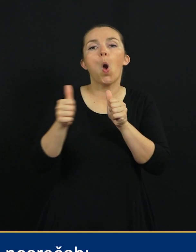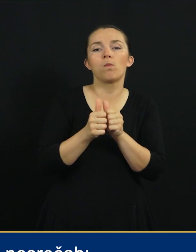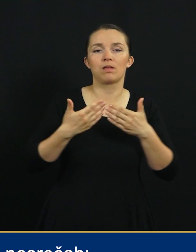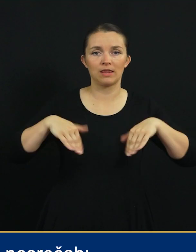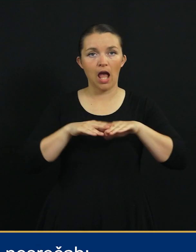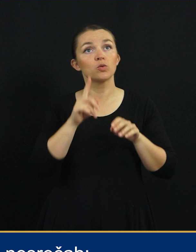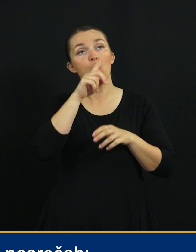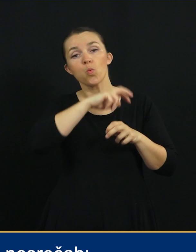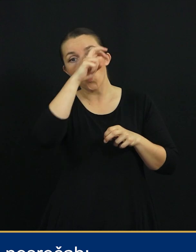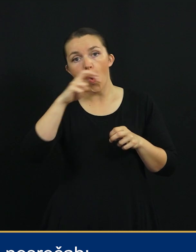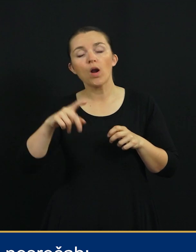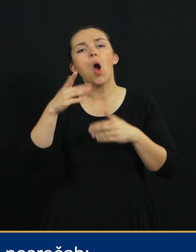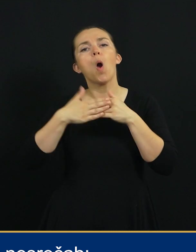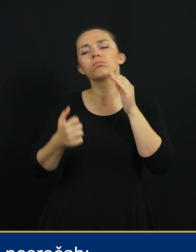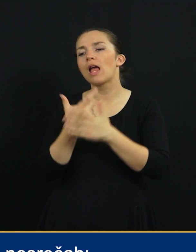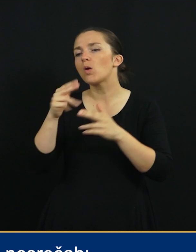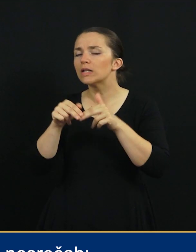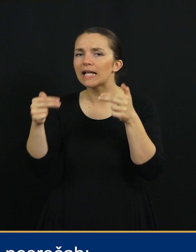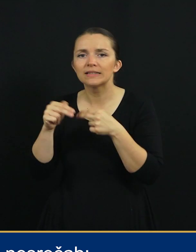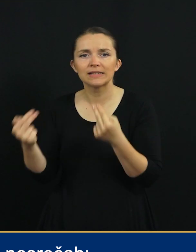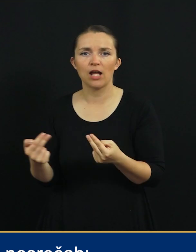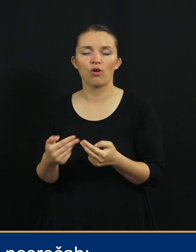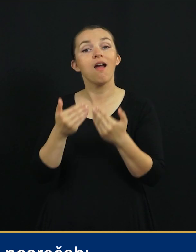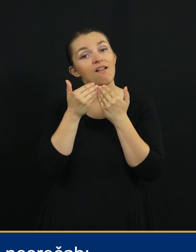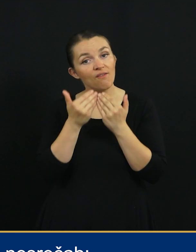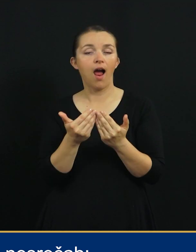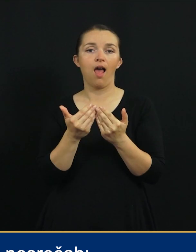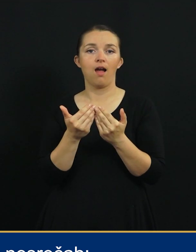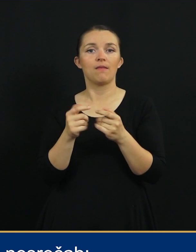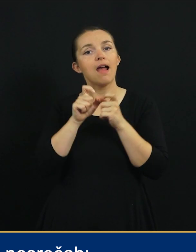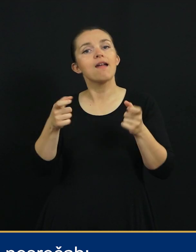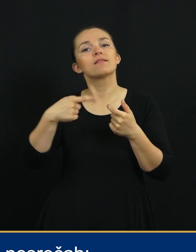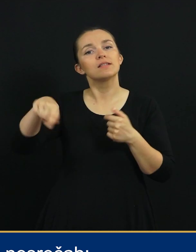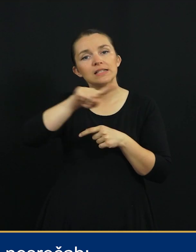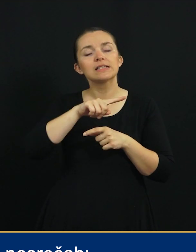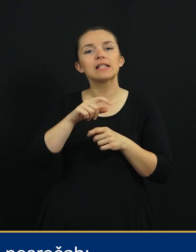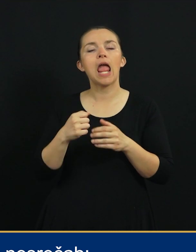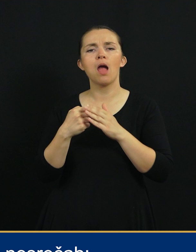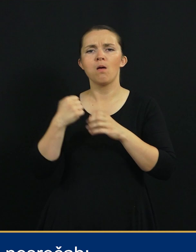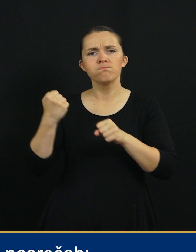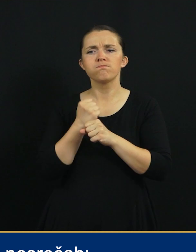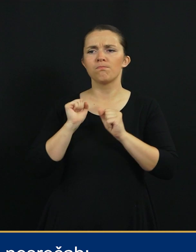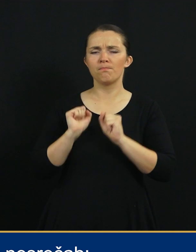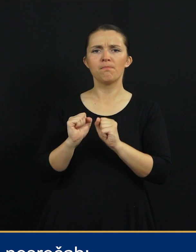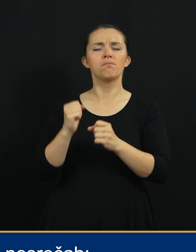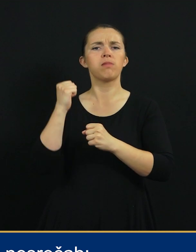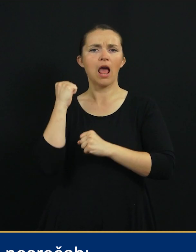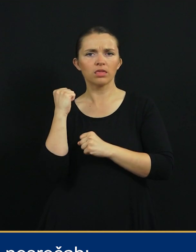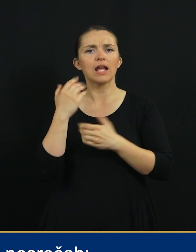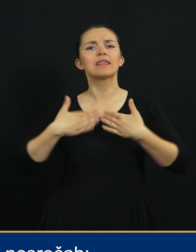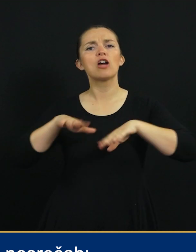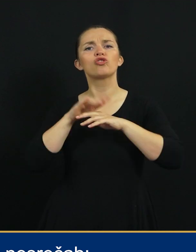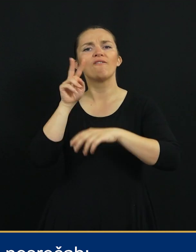v gorah in ob naravnih nesrečah. Hvala, ker ste branik naše varnosti